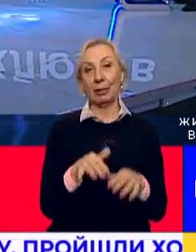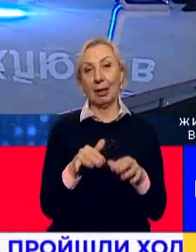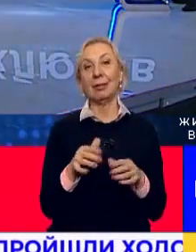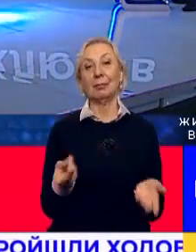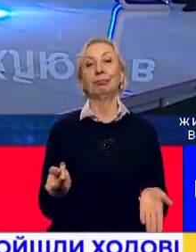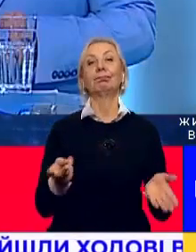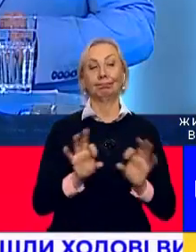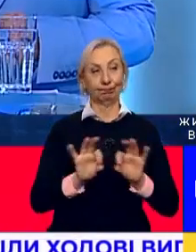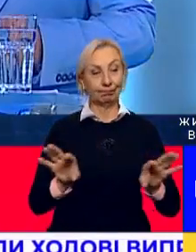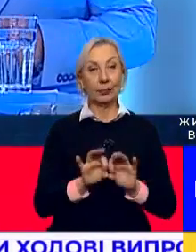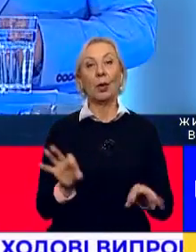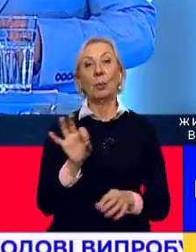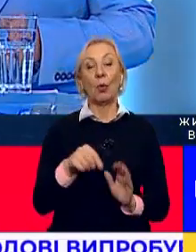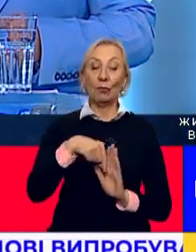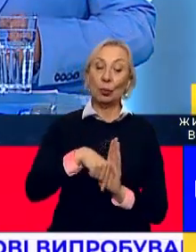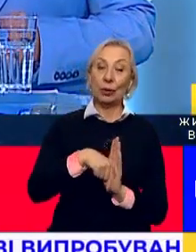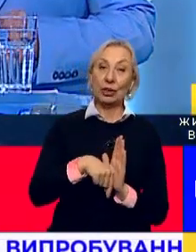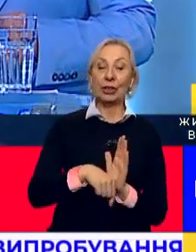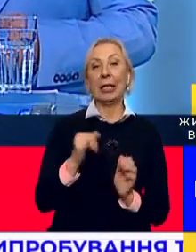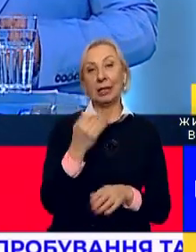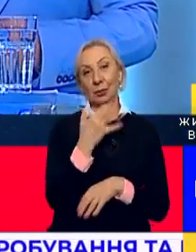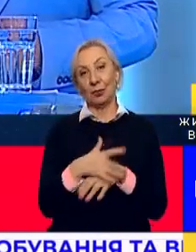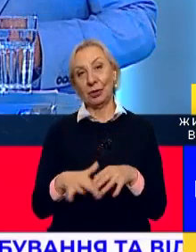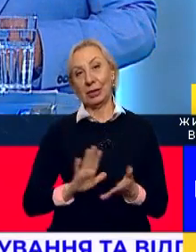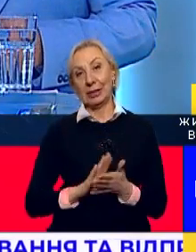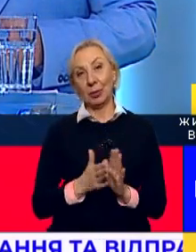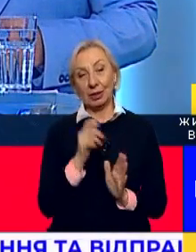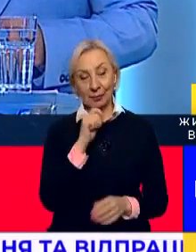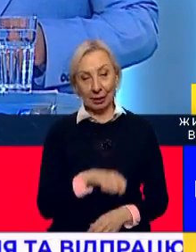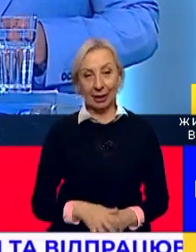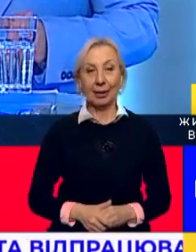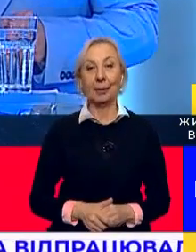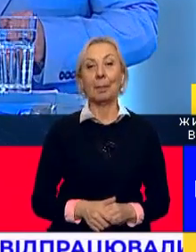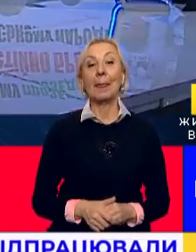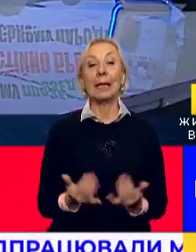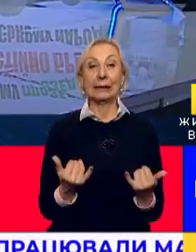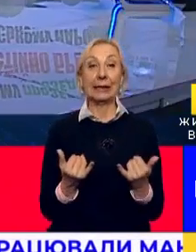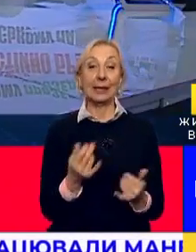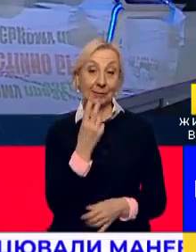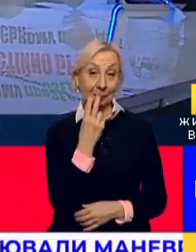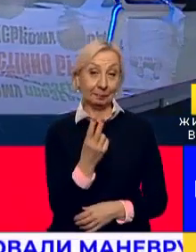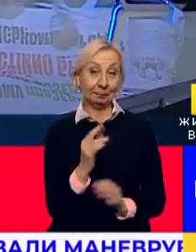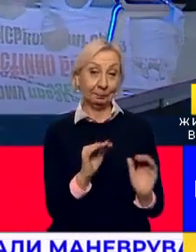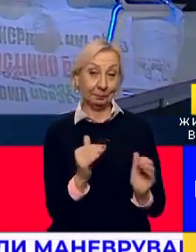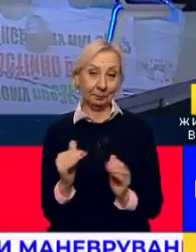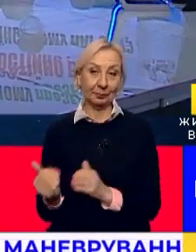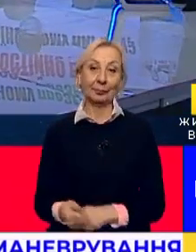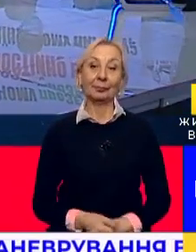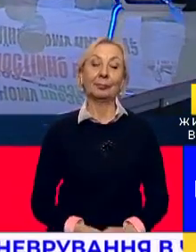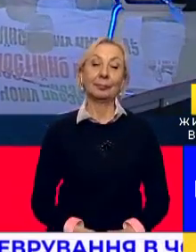щодо внутрішнього стану країни та зовнішньополітичної ситуації. Маємо можливість почути основні заяви